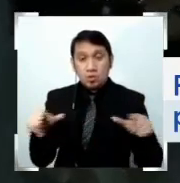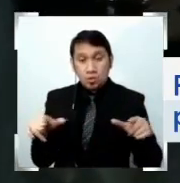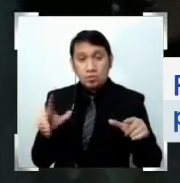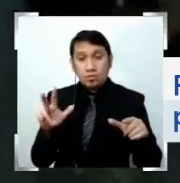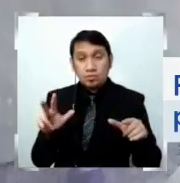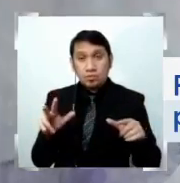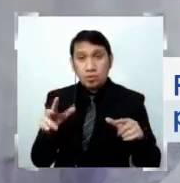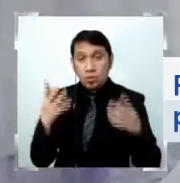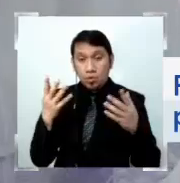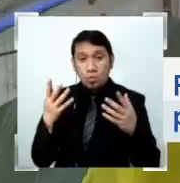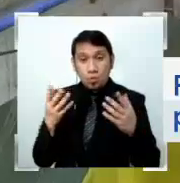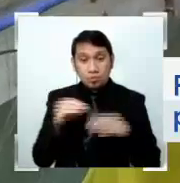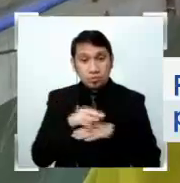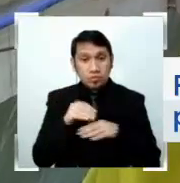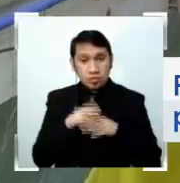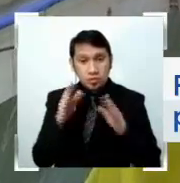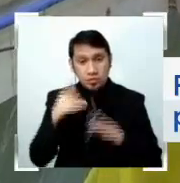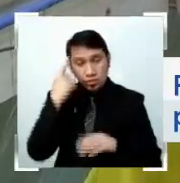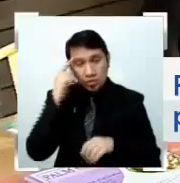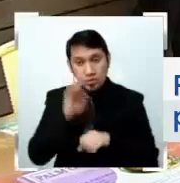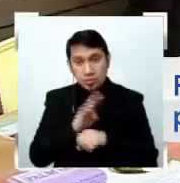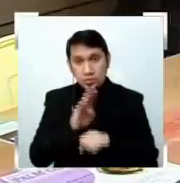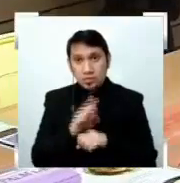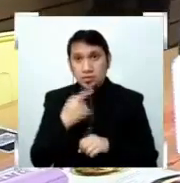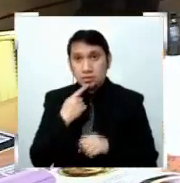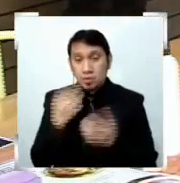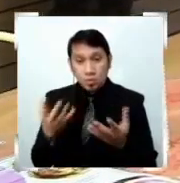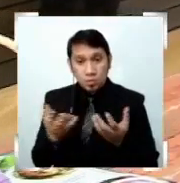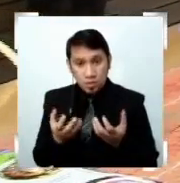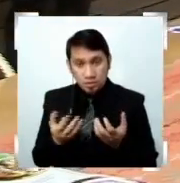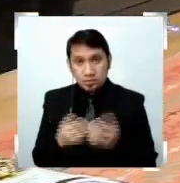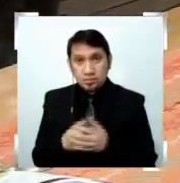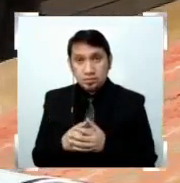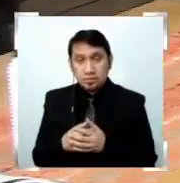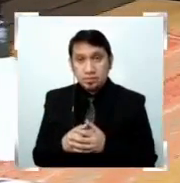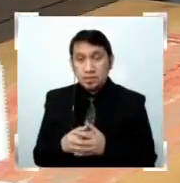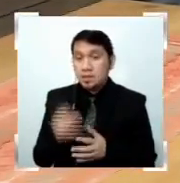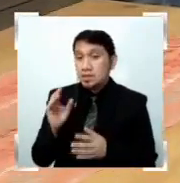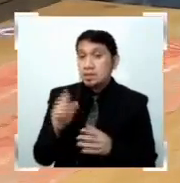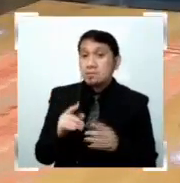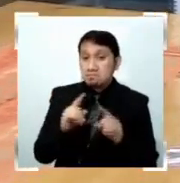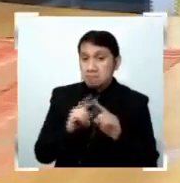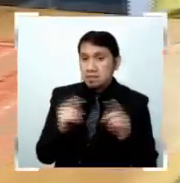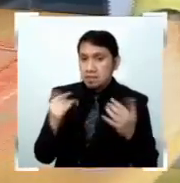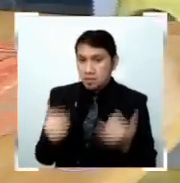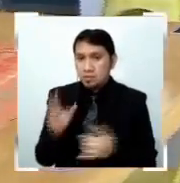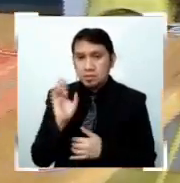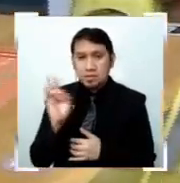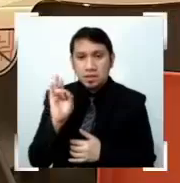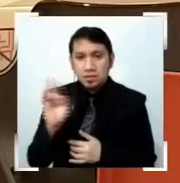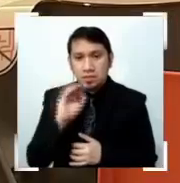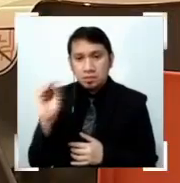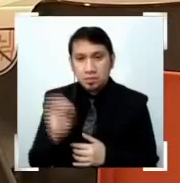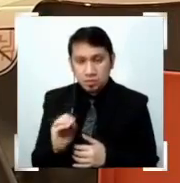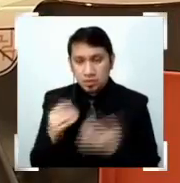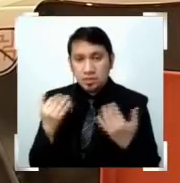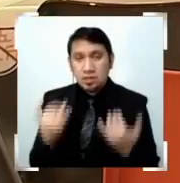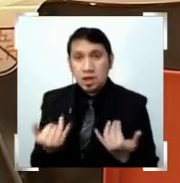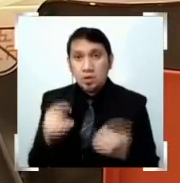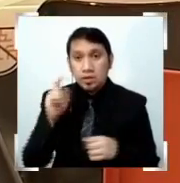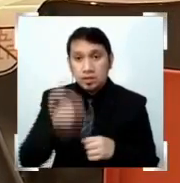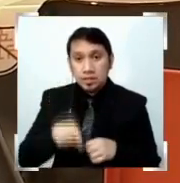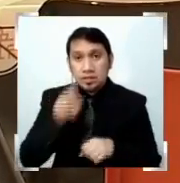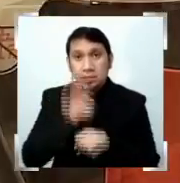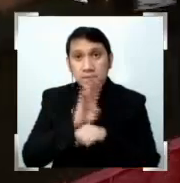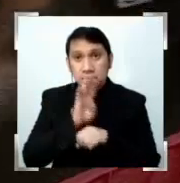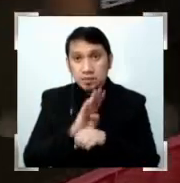Presidential Advisor for Entrepreneurship Joey Concepcion. At least 70% capacity raw ang kailangan ng mga negosyo. Ganyan ang